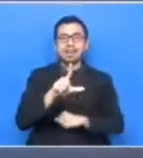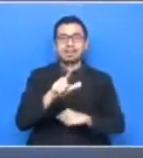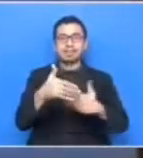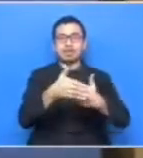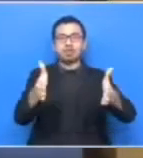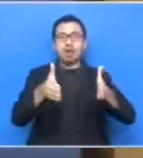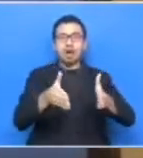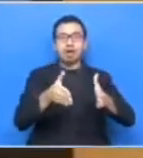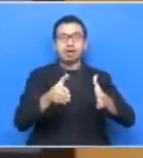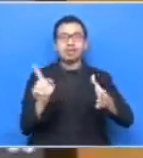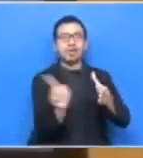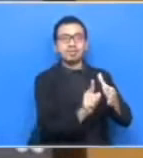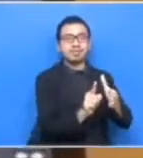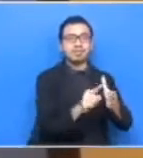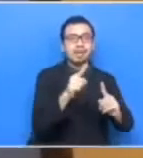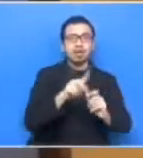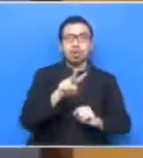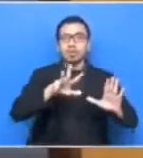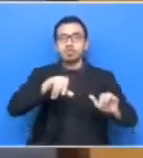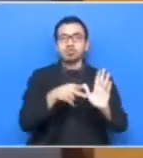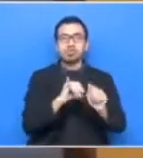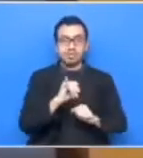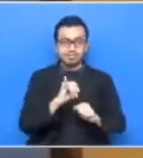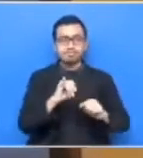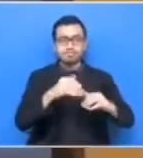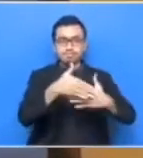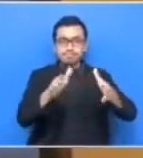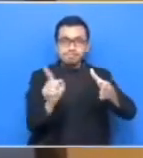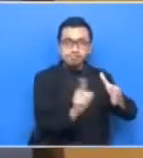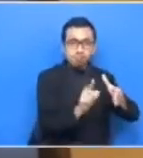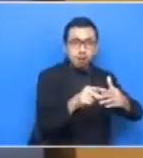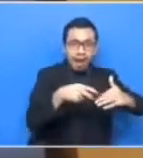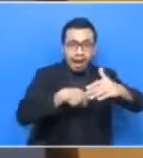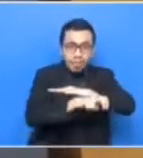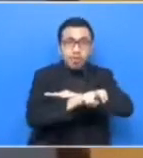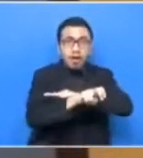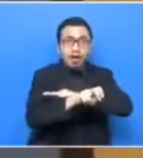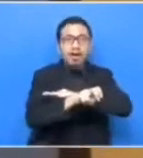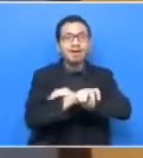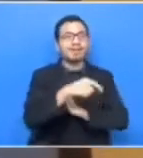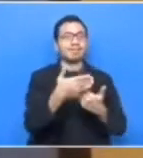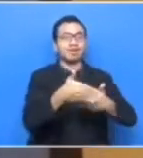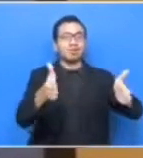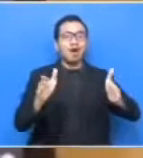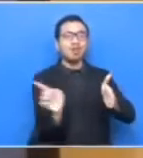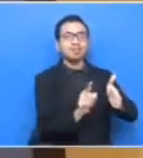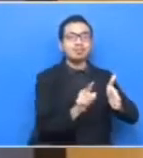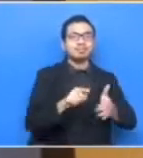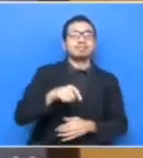19juni yang lalu dalam rekaman ini tampak pasien positif coffee 19 keluar dari ruang isolasi dengan